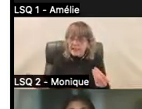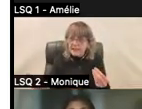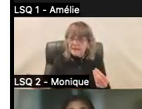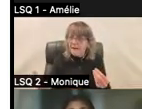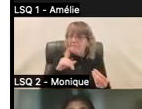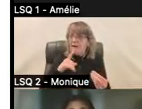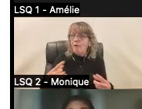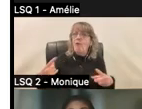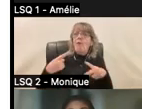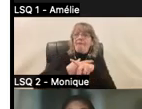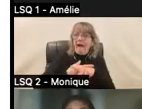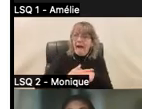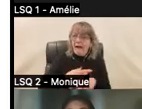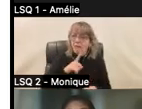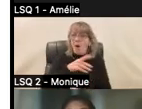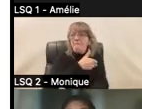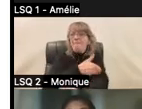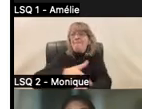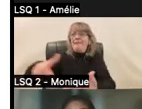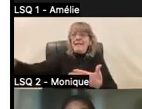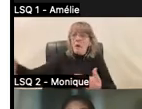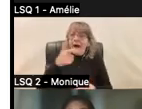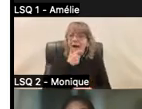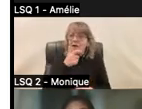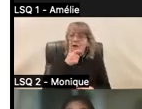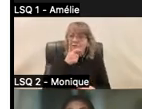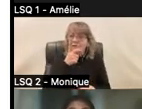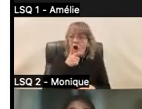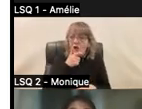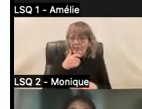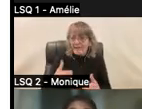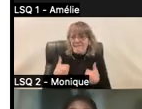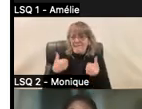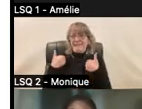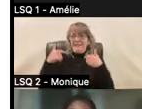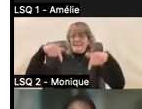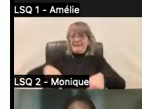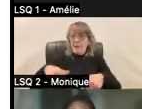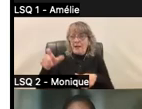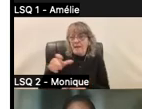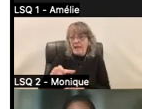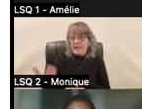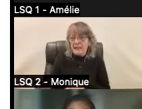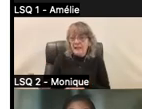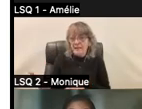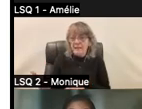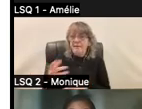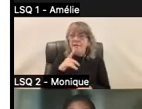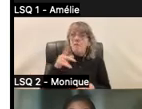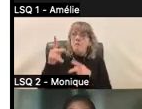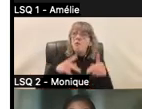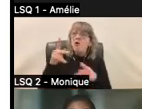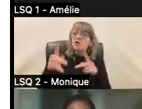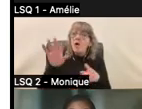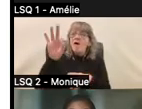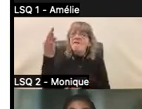Contrairement aux millions d'anglophones minoritaires qui vivent dans la province de Québec, la population